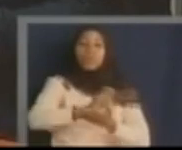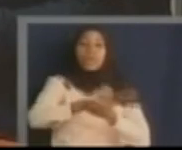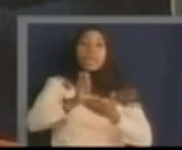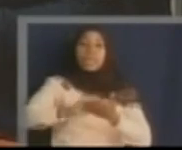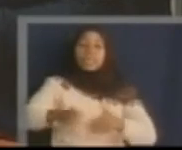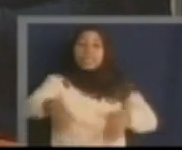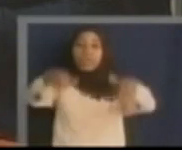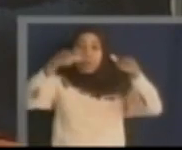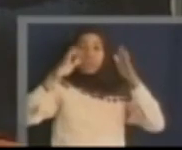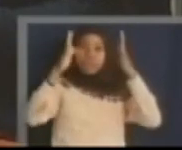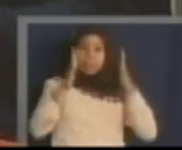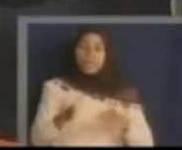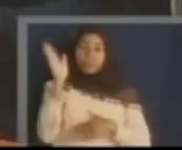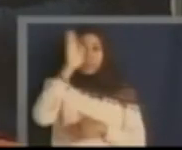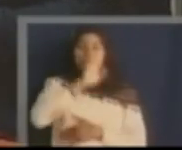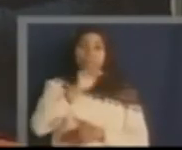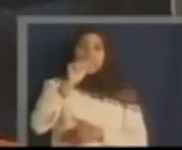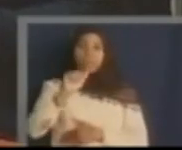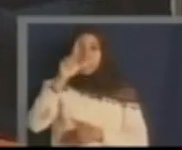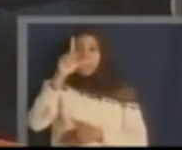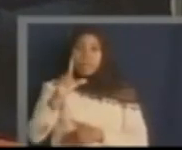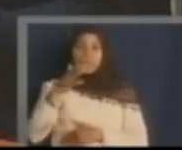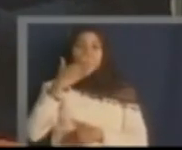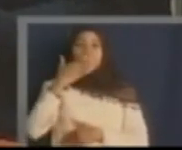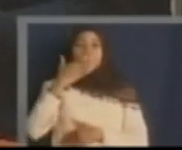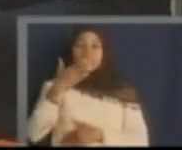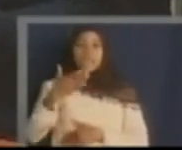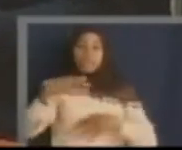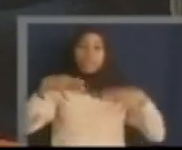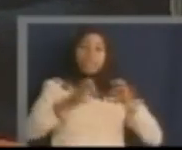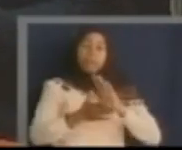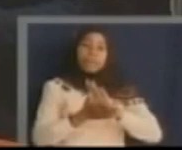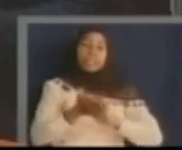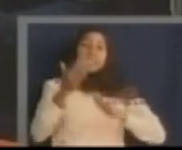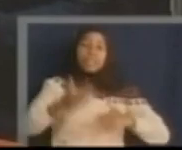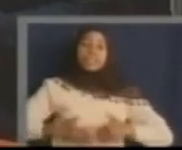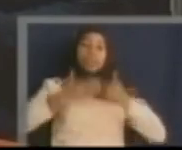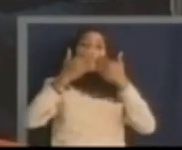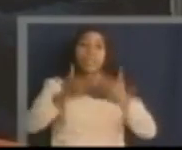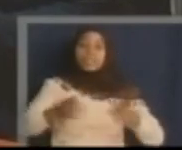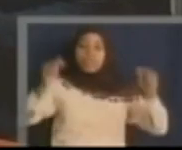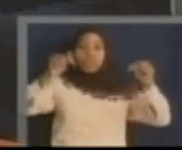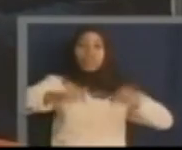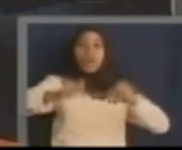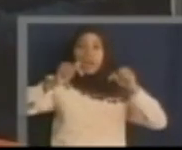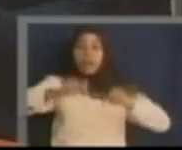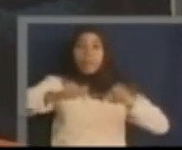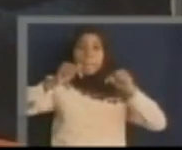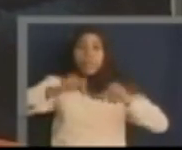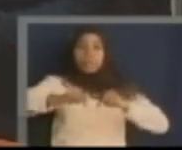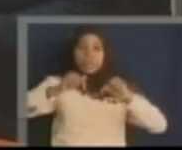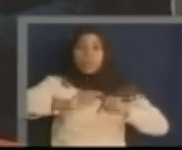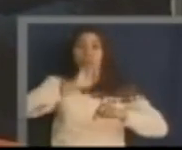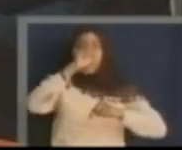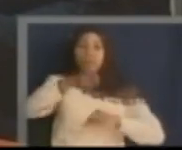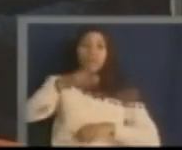na Alhamis taarifa za kamati zitaanza kuwasilishwa hapa bungeni. Kwa hiyo hiyo ndio